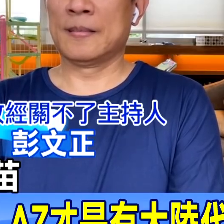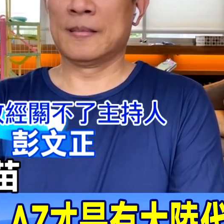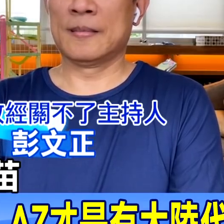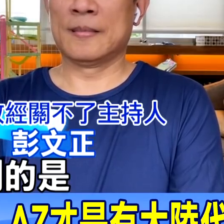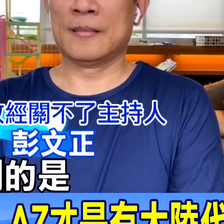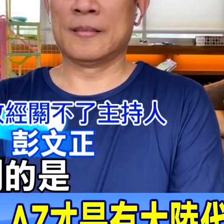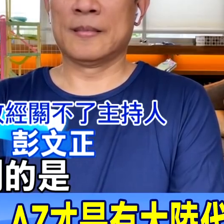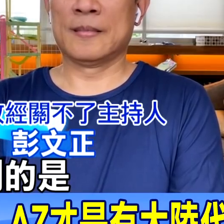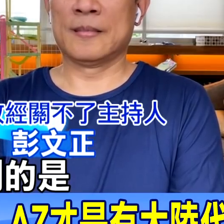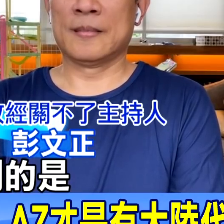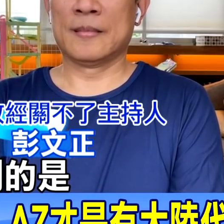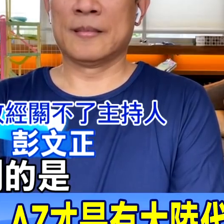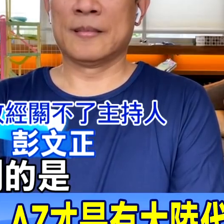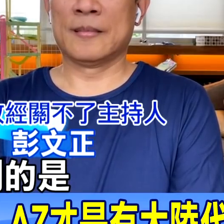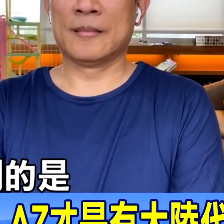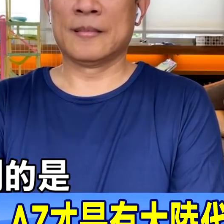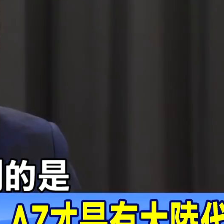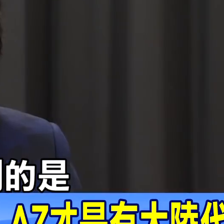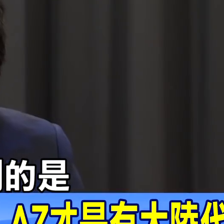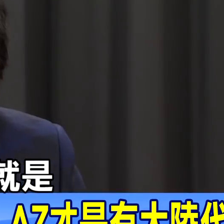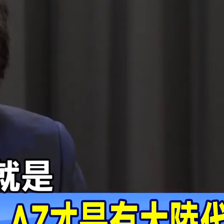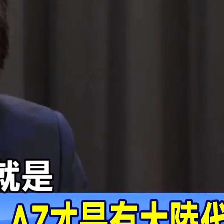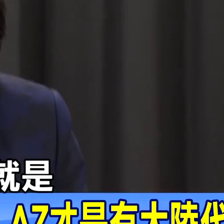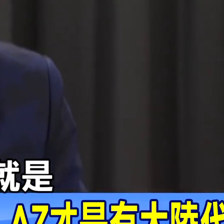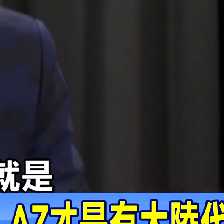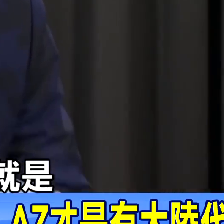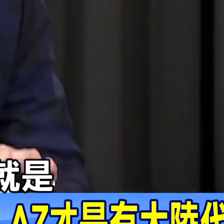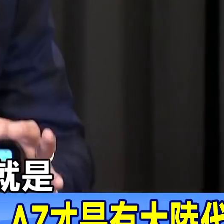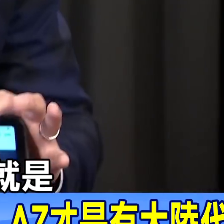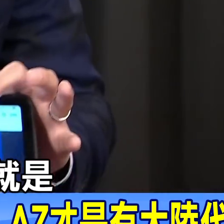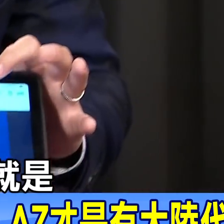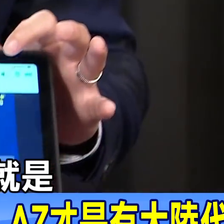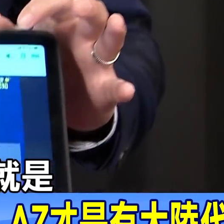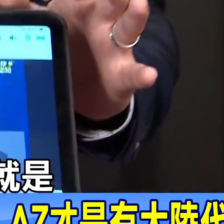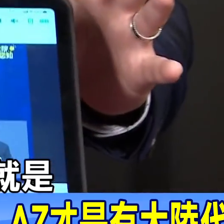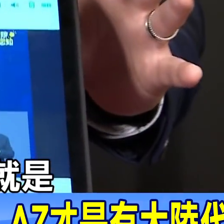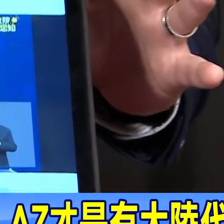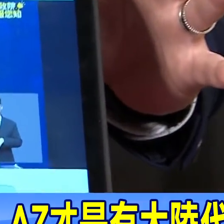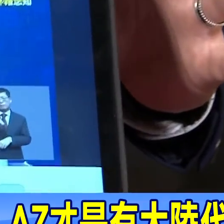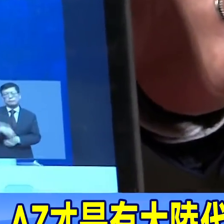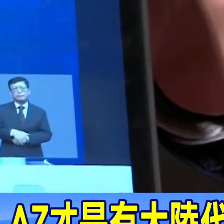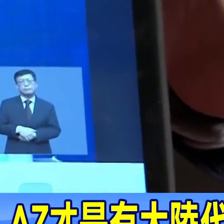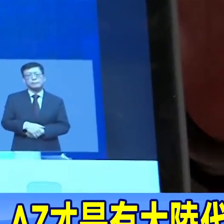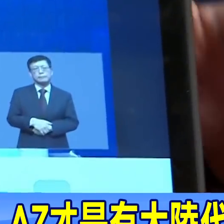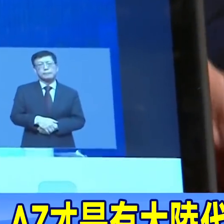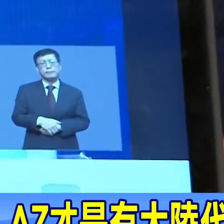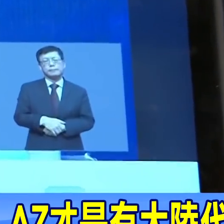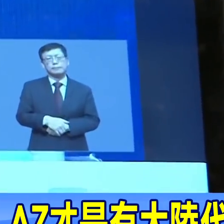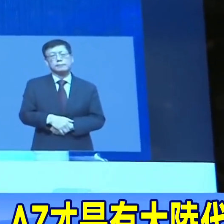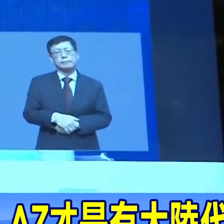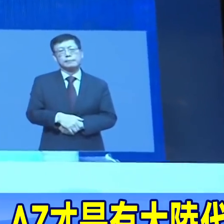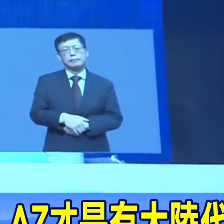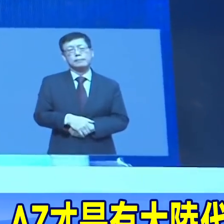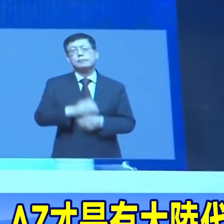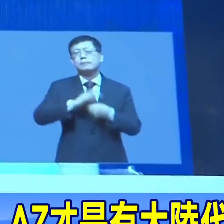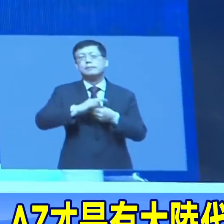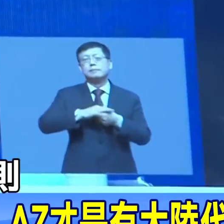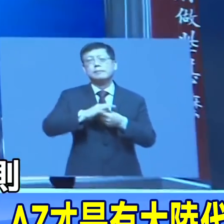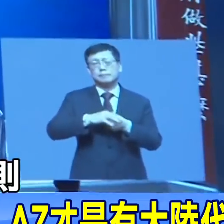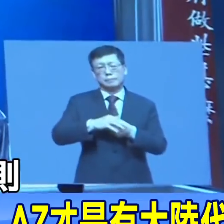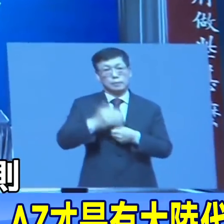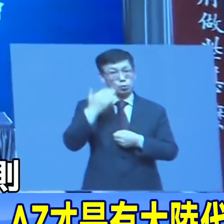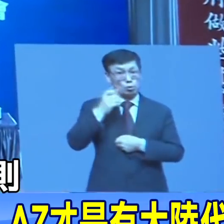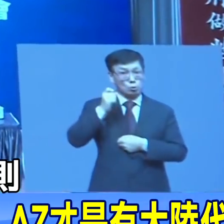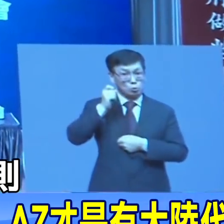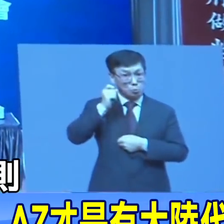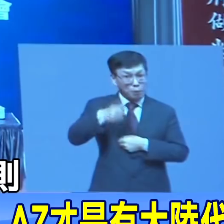的疫苗。不过接下来我们要听到的是行政院的发言人立刻就是把话抢过去讲。 补充哈，采购